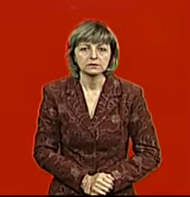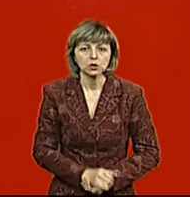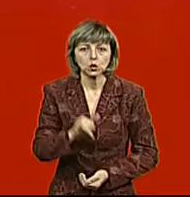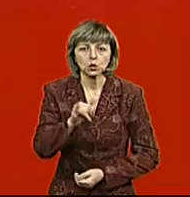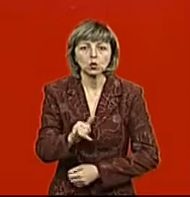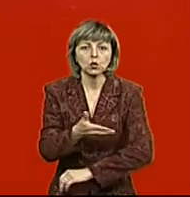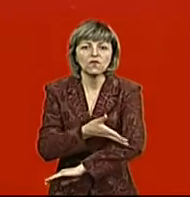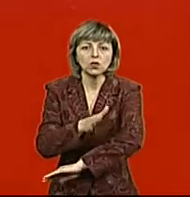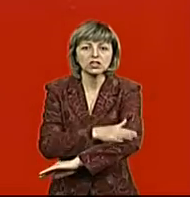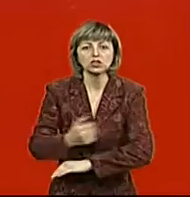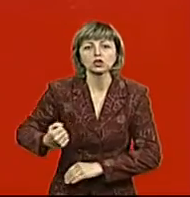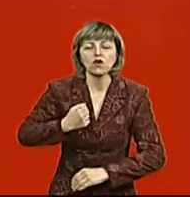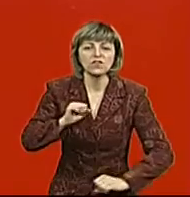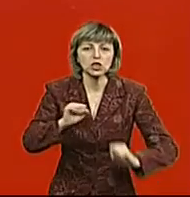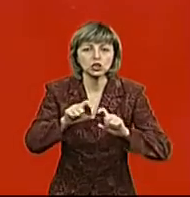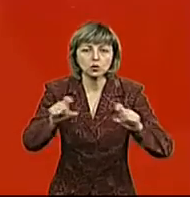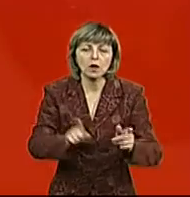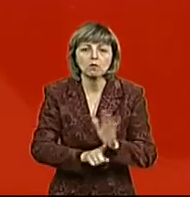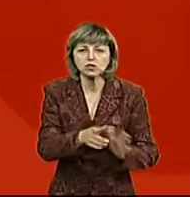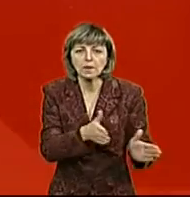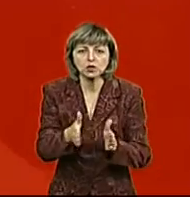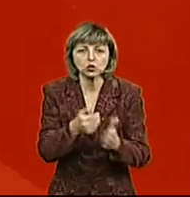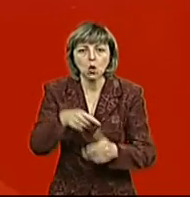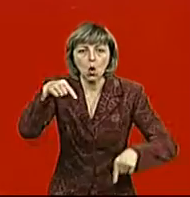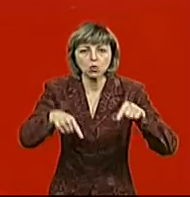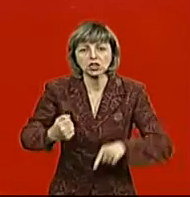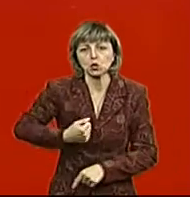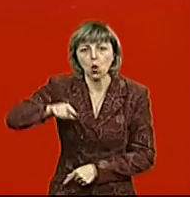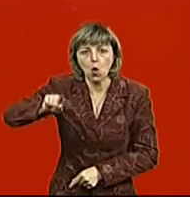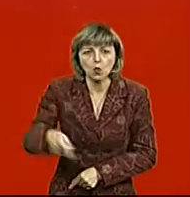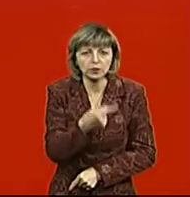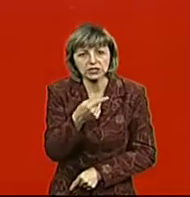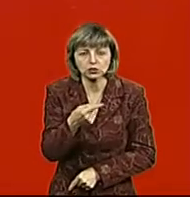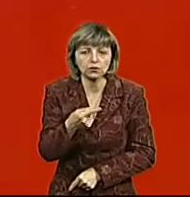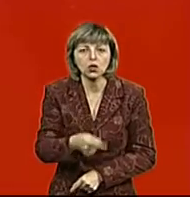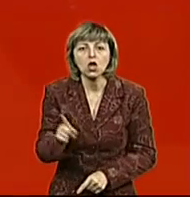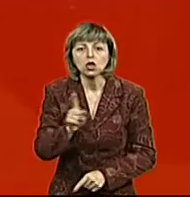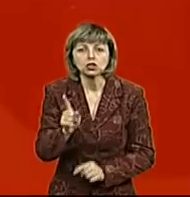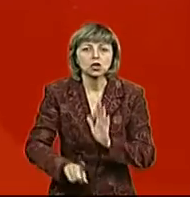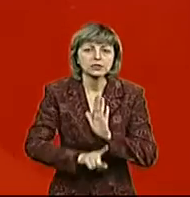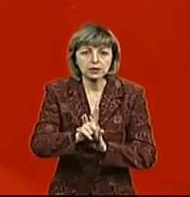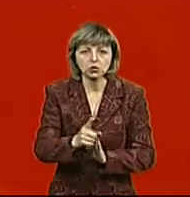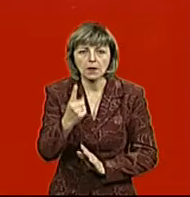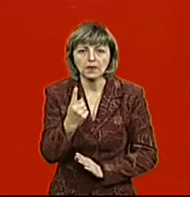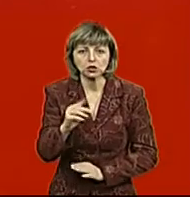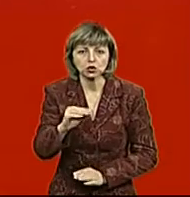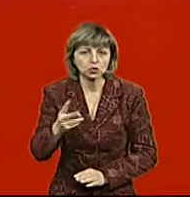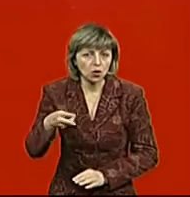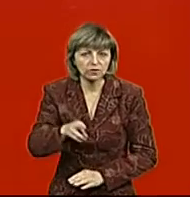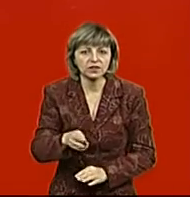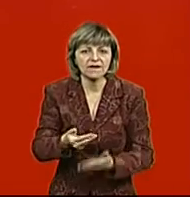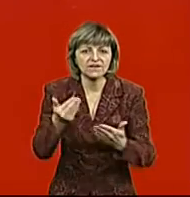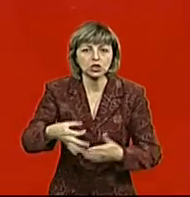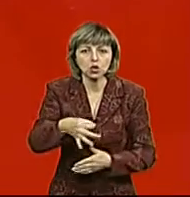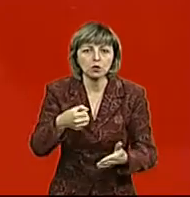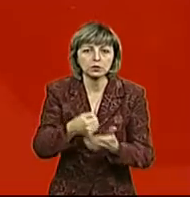У Волинському військкоматі розпочали підготовку до осіннього призову на строкову службу, що стартує з 1 жовтня. Від